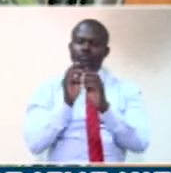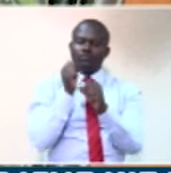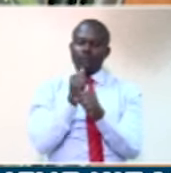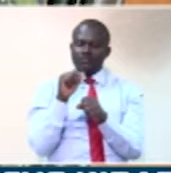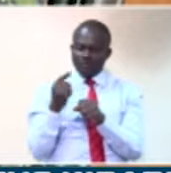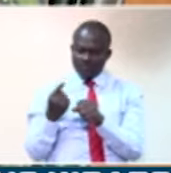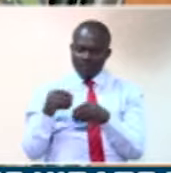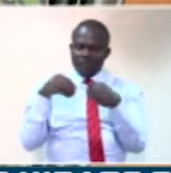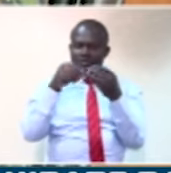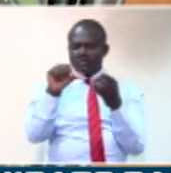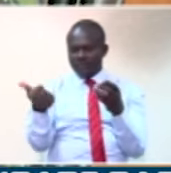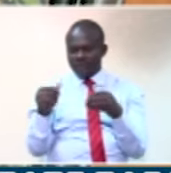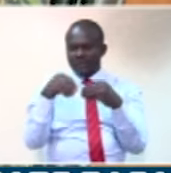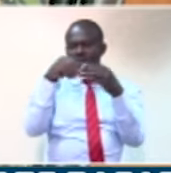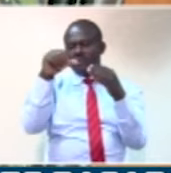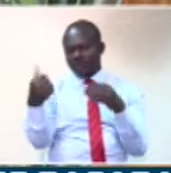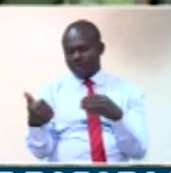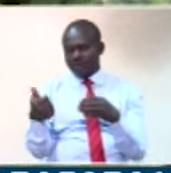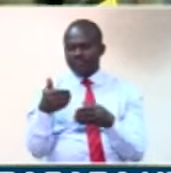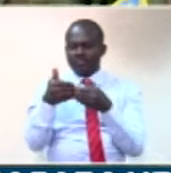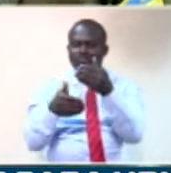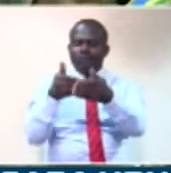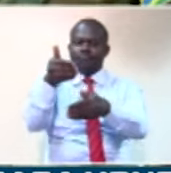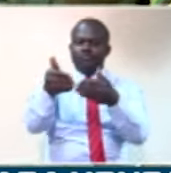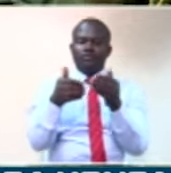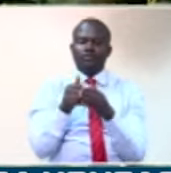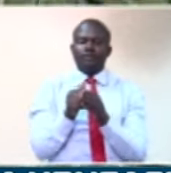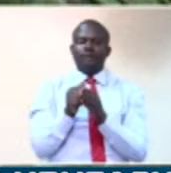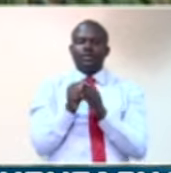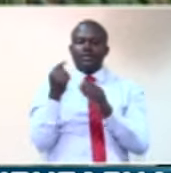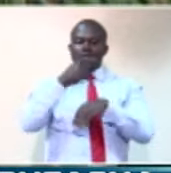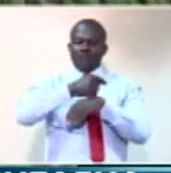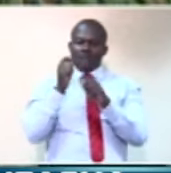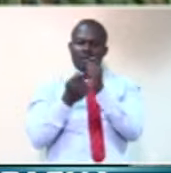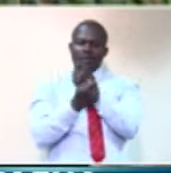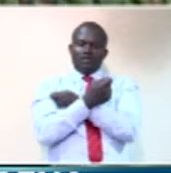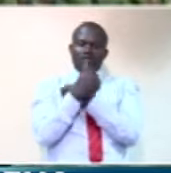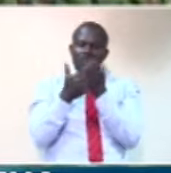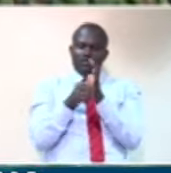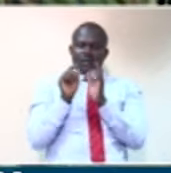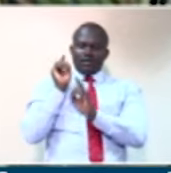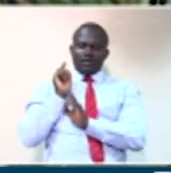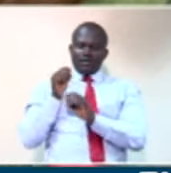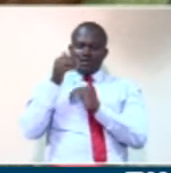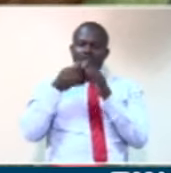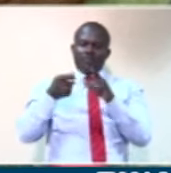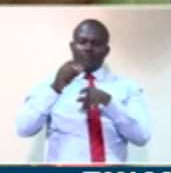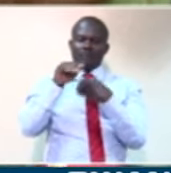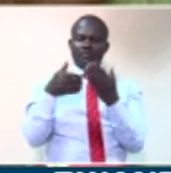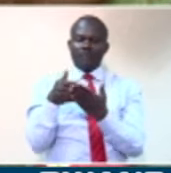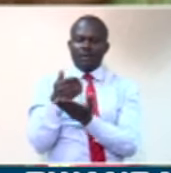imwe ikaguhereza indi ikaguhereza indi ikaguhereza indi. Turi mu isi igenda ihinduka cyane, ibibazo by'umutekano byo bigenda bifata indi ntera ndetse n'iterambere